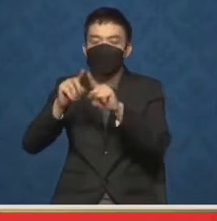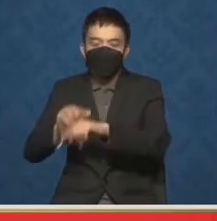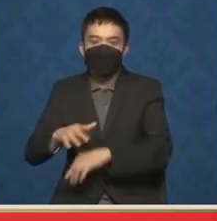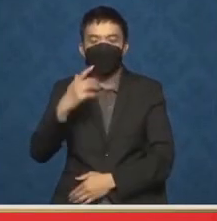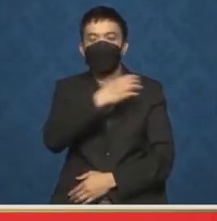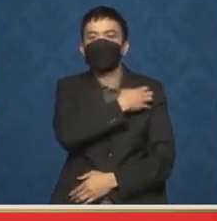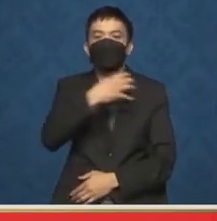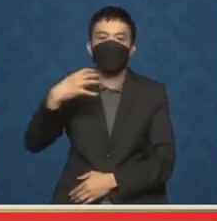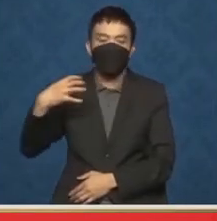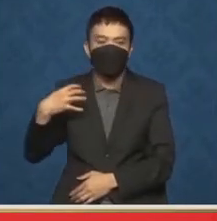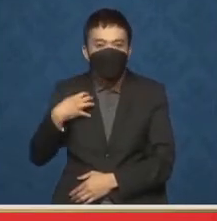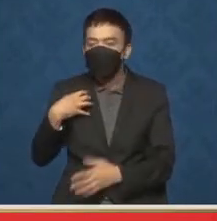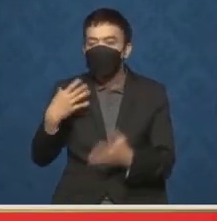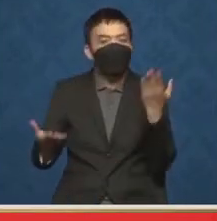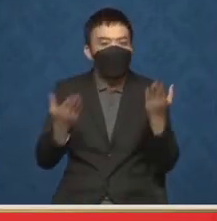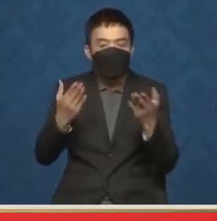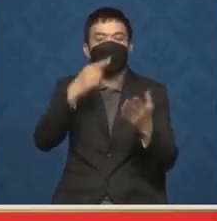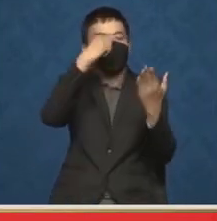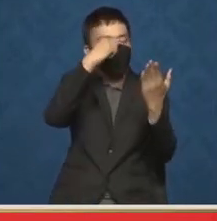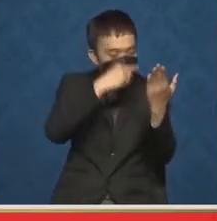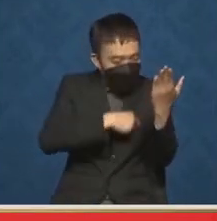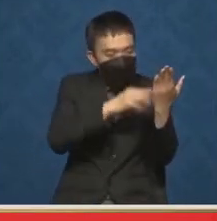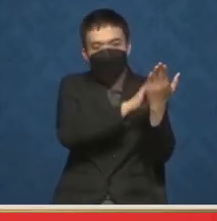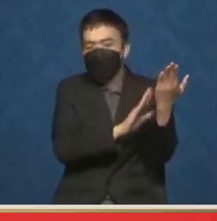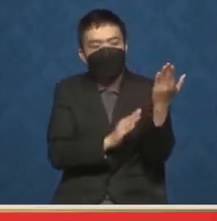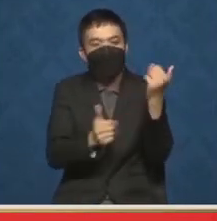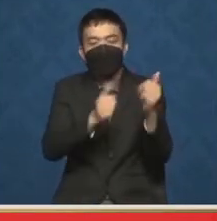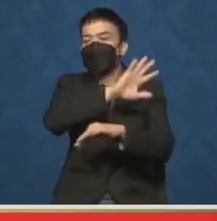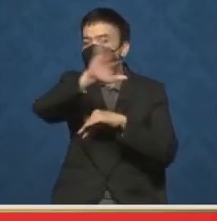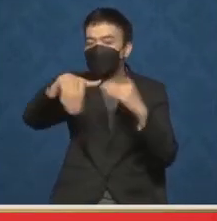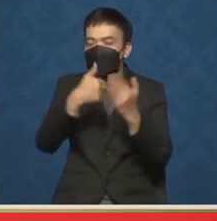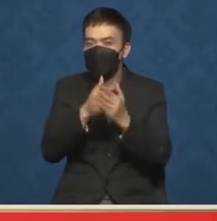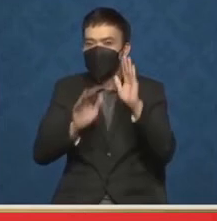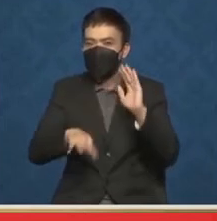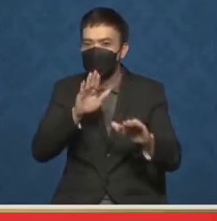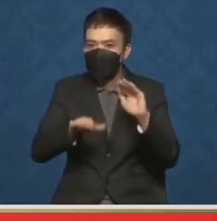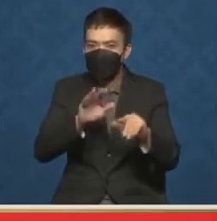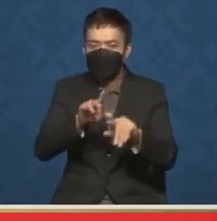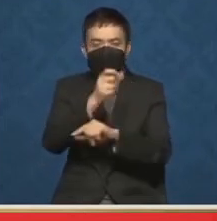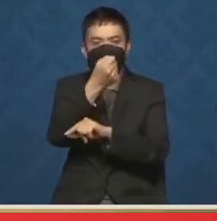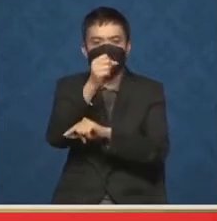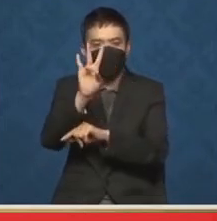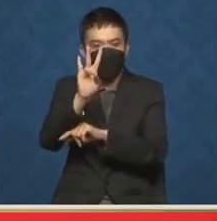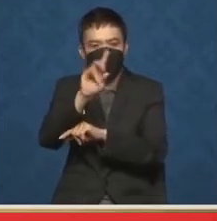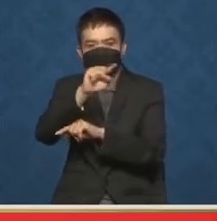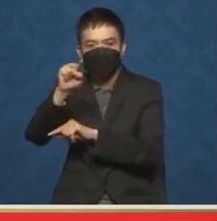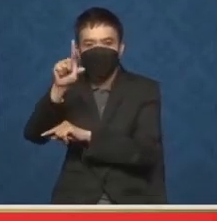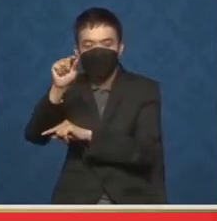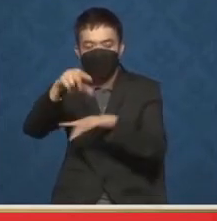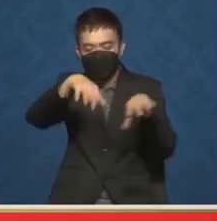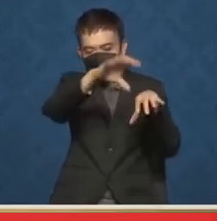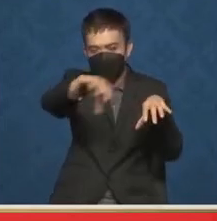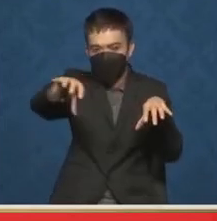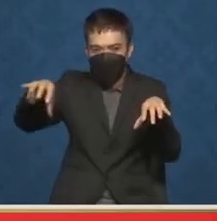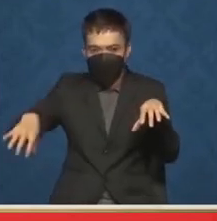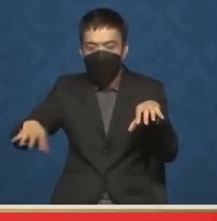ด้วย และของหน่วยงานไยด้วยทั้งหมดรวมไปแล้วประมาณ 17 ถึง 20 องควหกัน